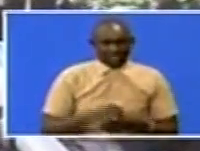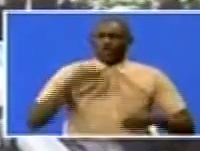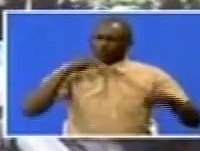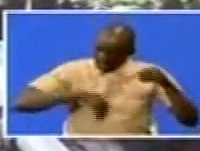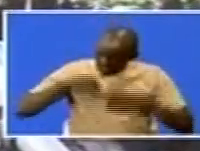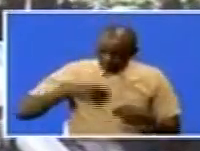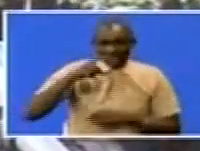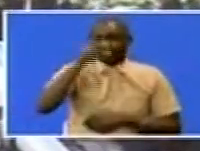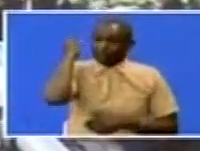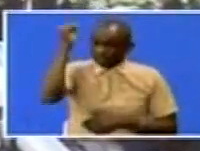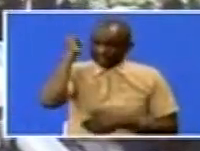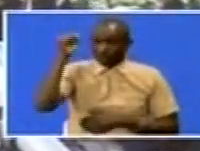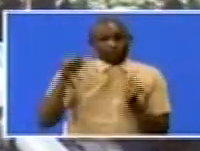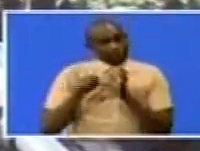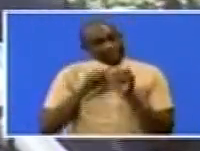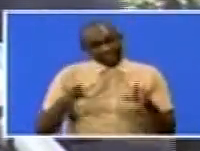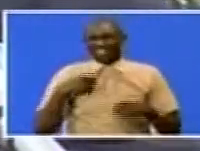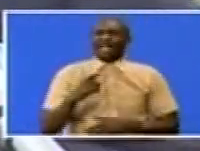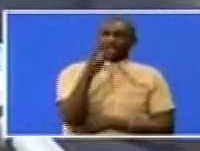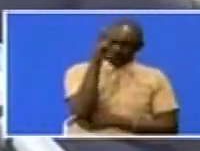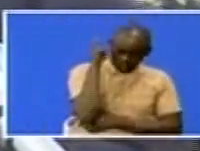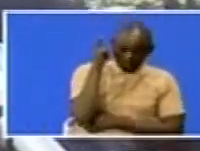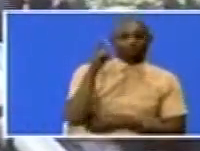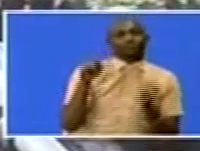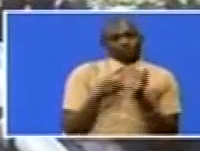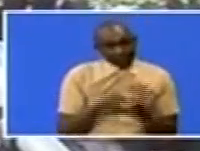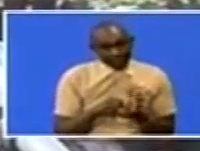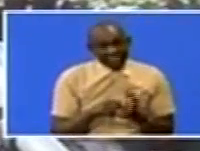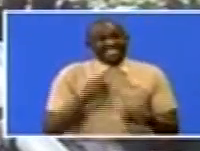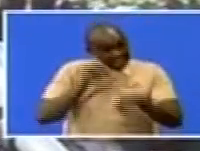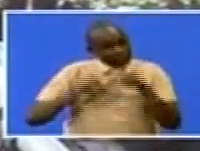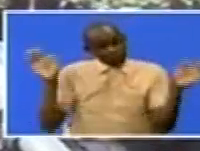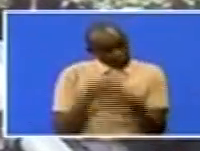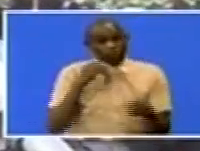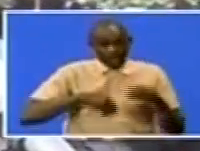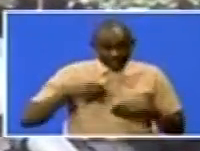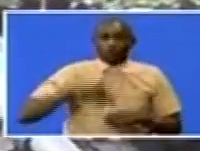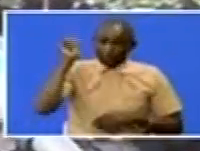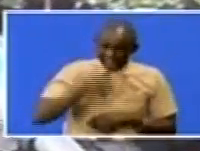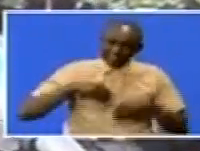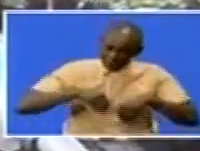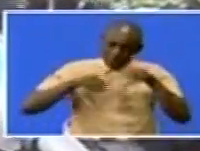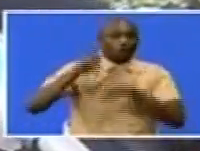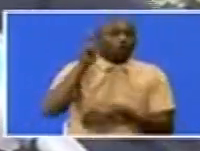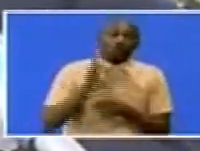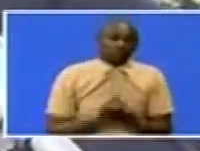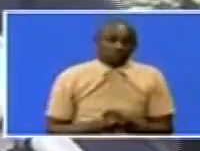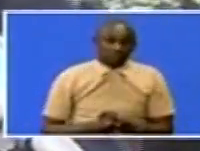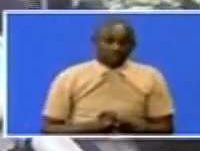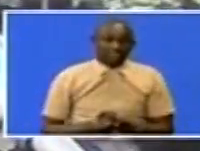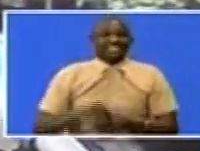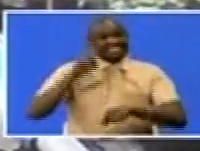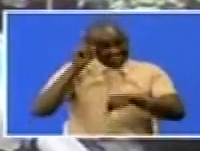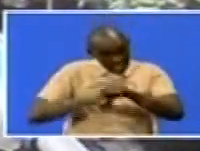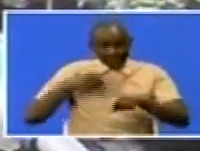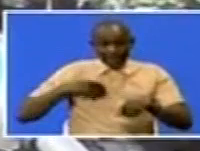not a political question, it's a legal question. Now when fighting corruption, you must follow the law. When you are